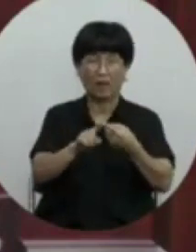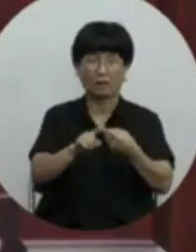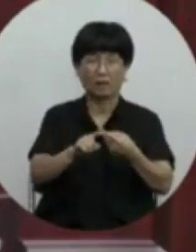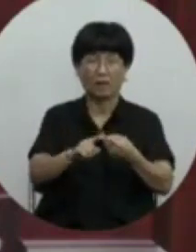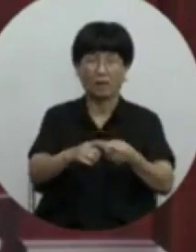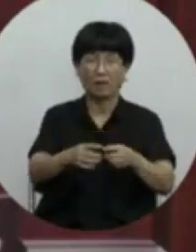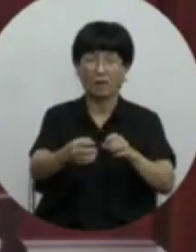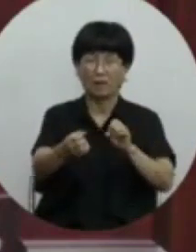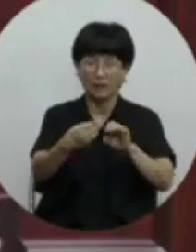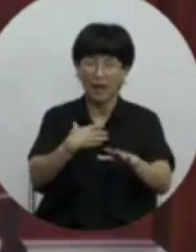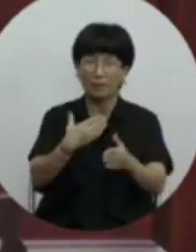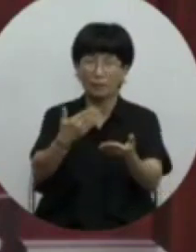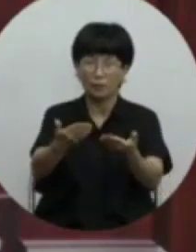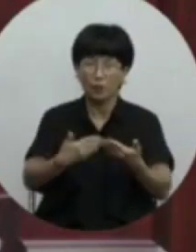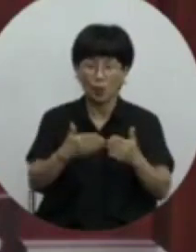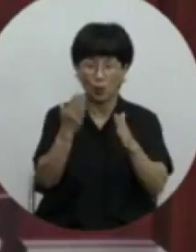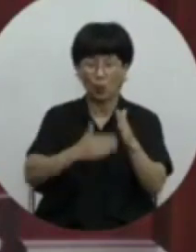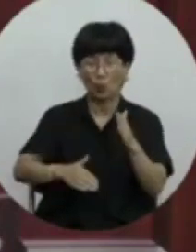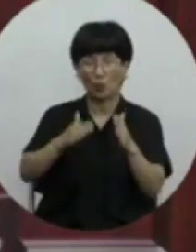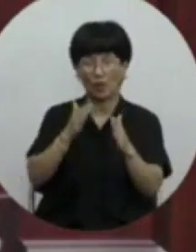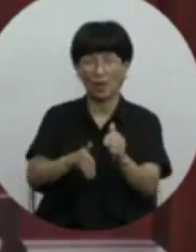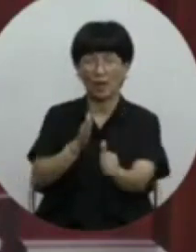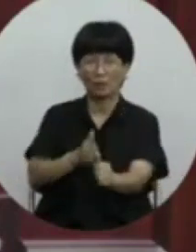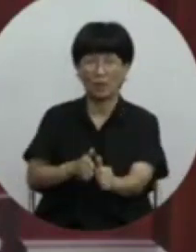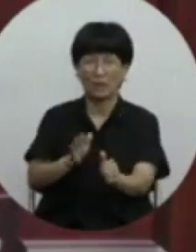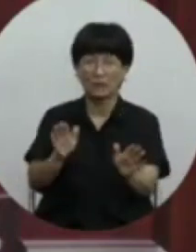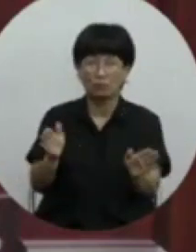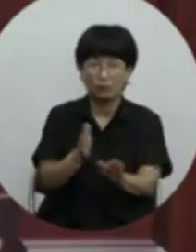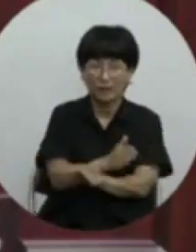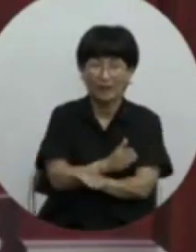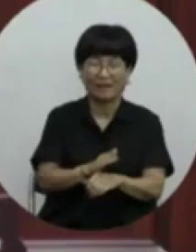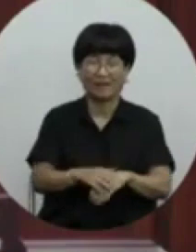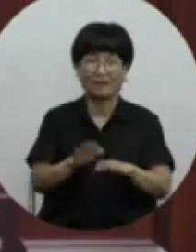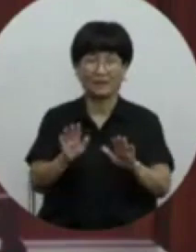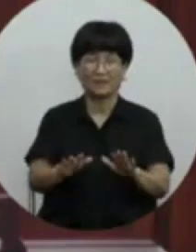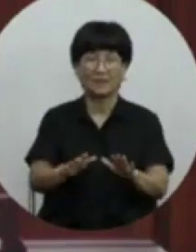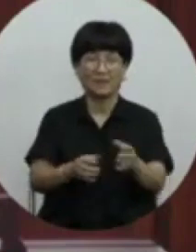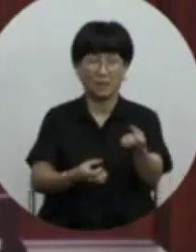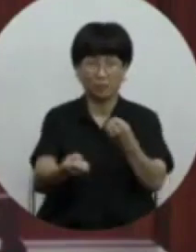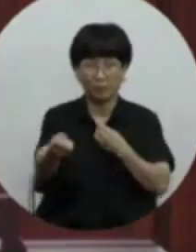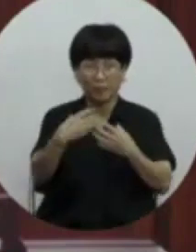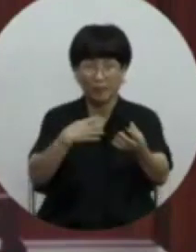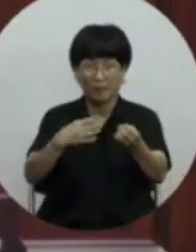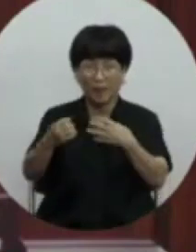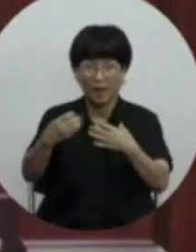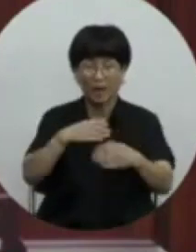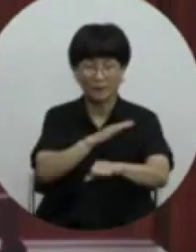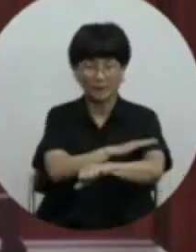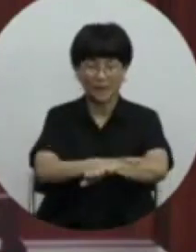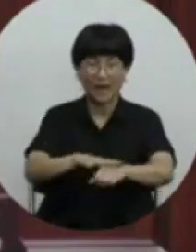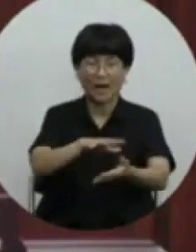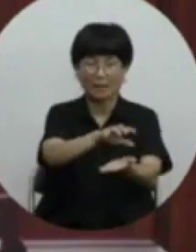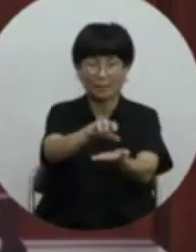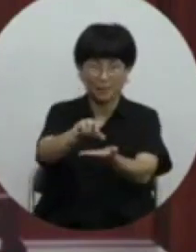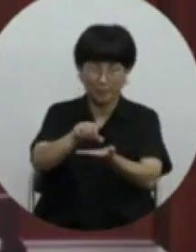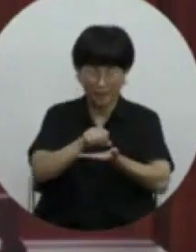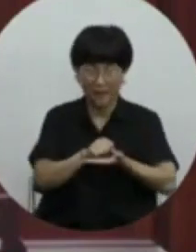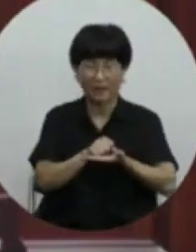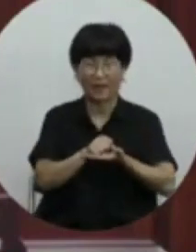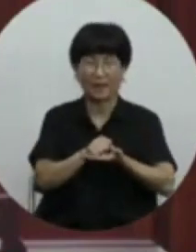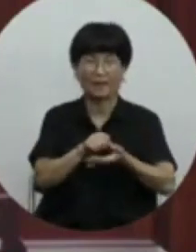제시해 주실 것을 공개적으로 요청드립니다. 이 시간 이후부터는 보내주신 시민 의견을 고견히 소중히 받아들일